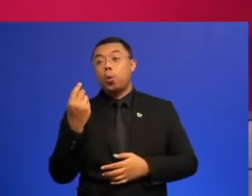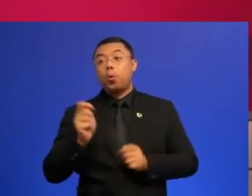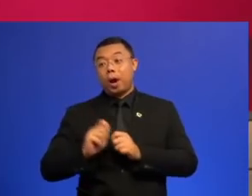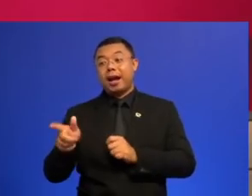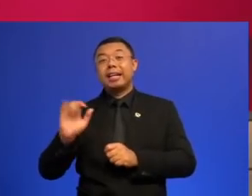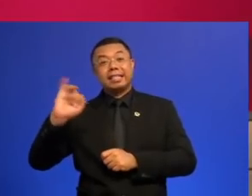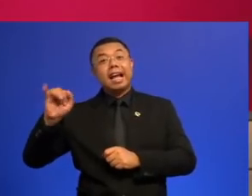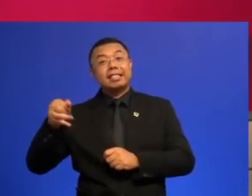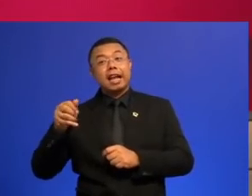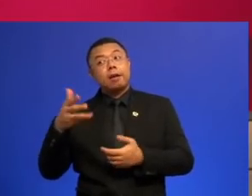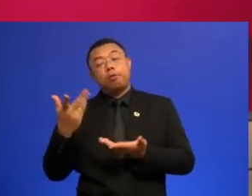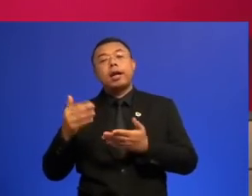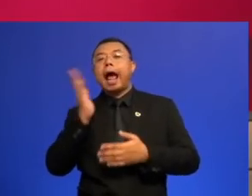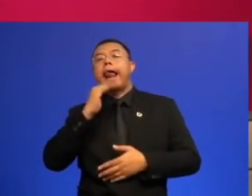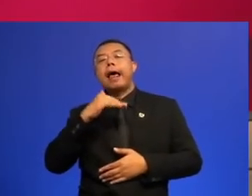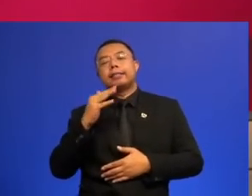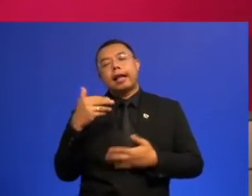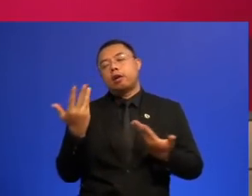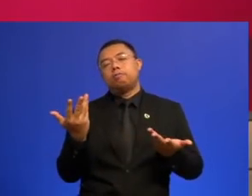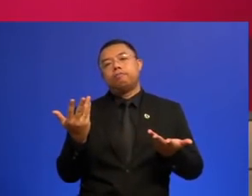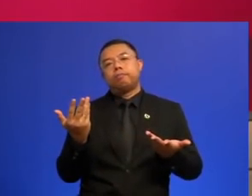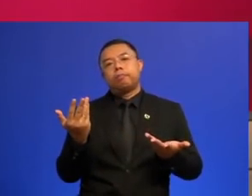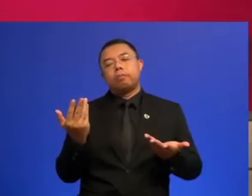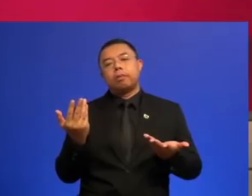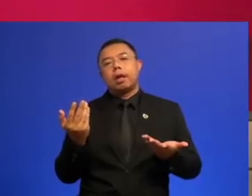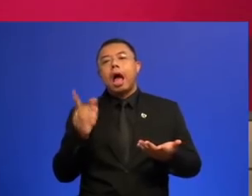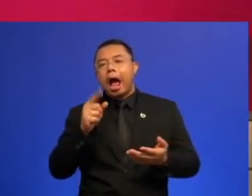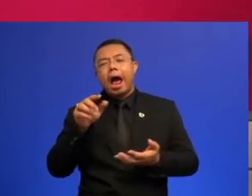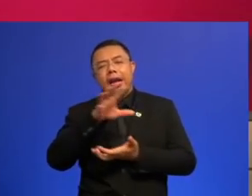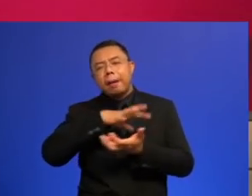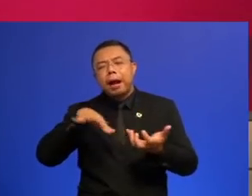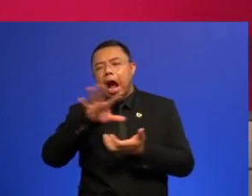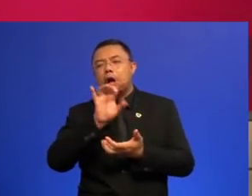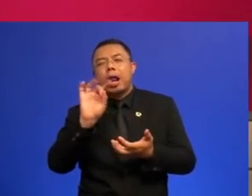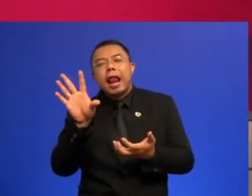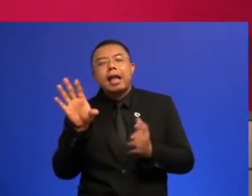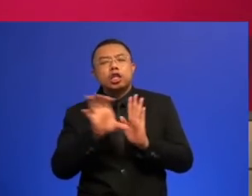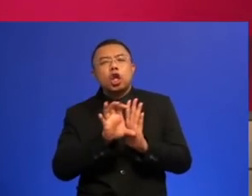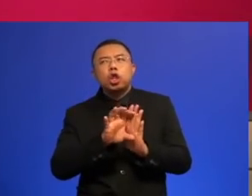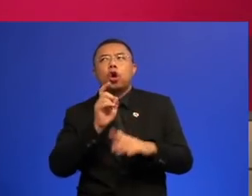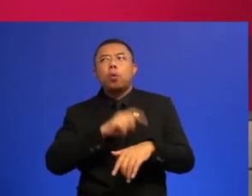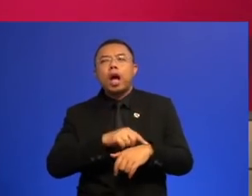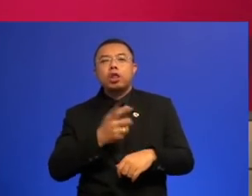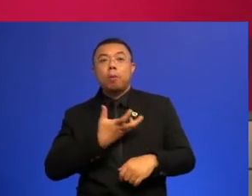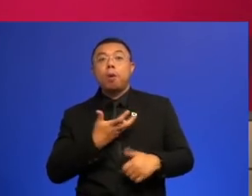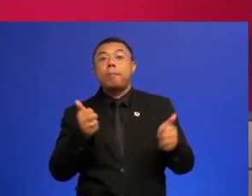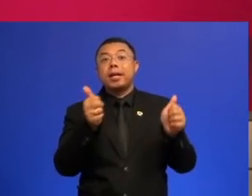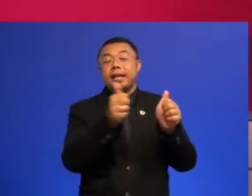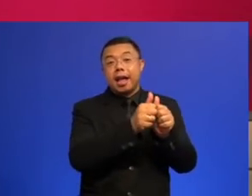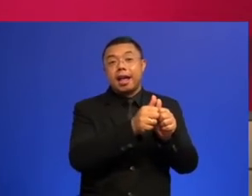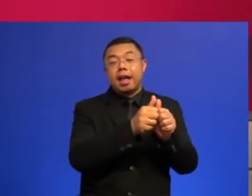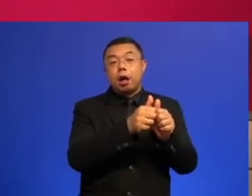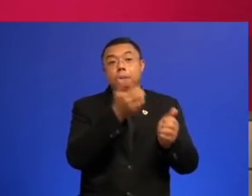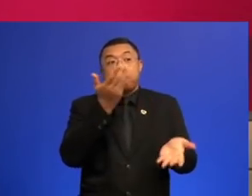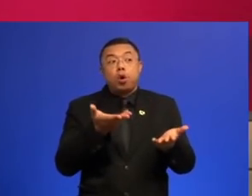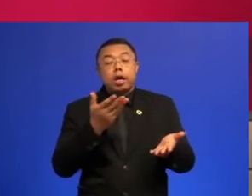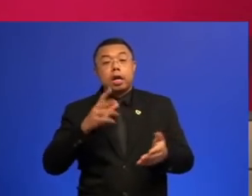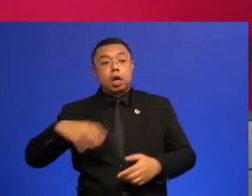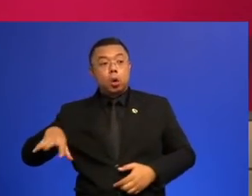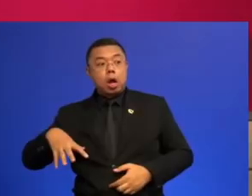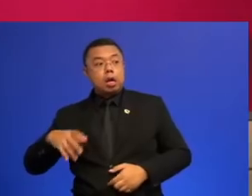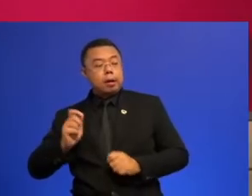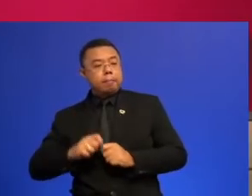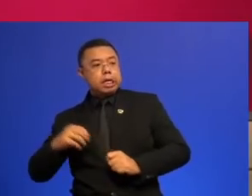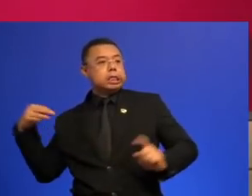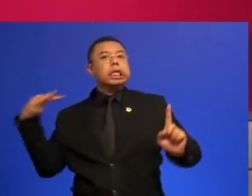ini mungkin juga hanya sebagai alasan saja. Ada faktor lain. Misalnya waktu dia mau menikah, mungkin keluarga